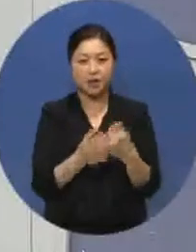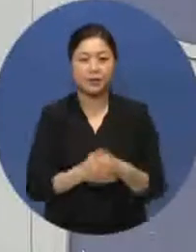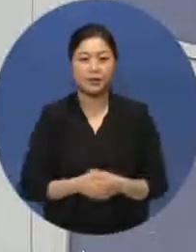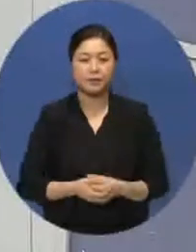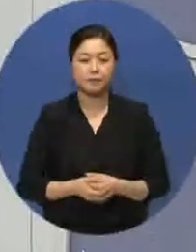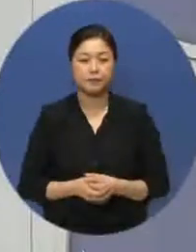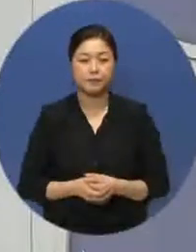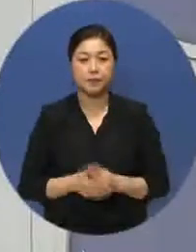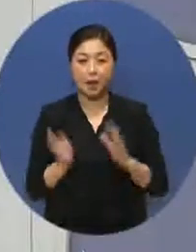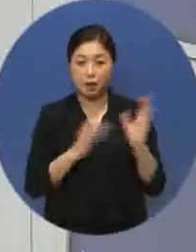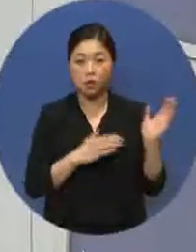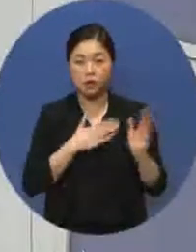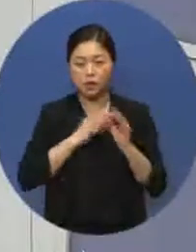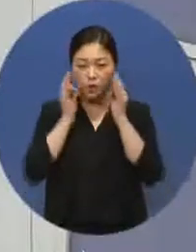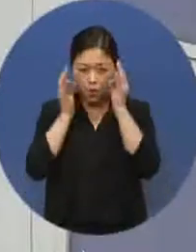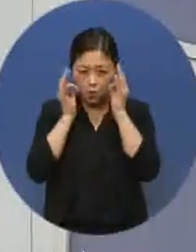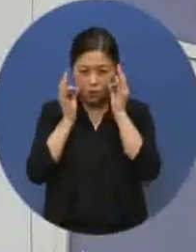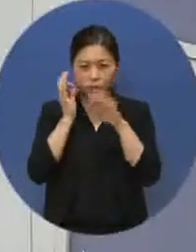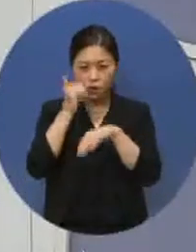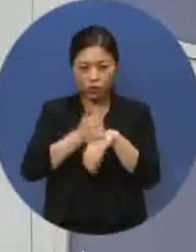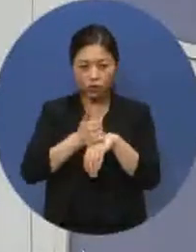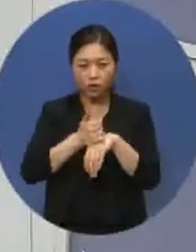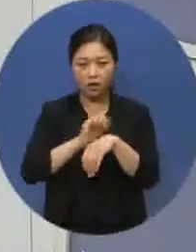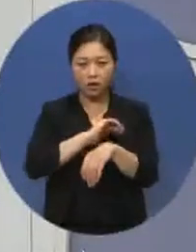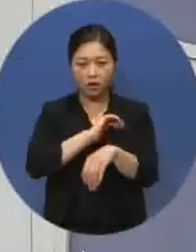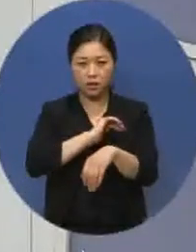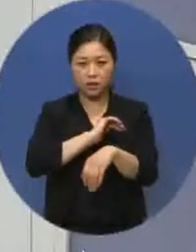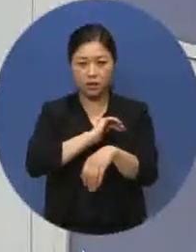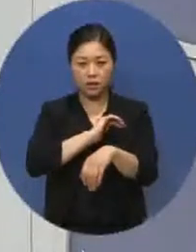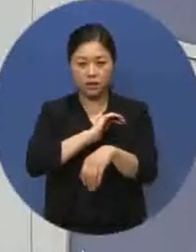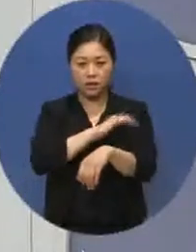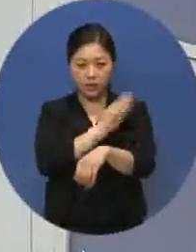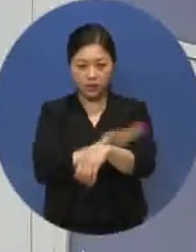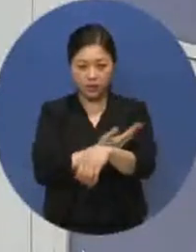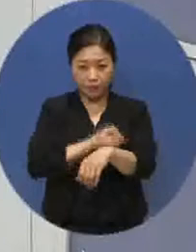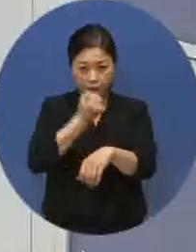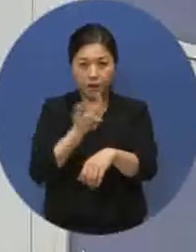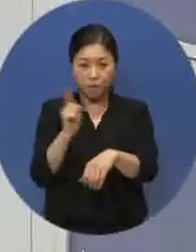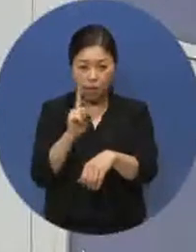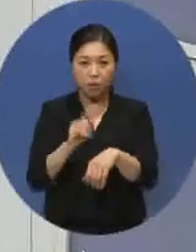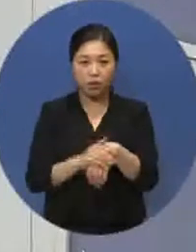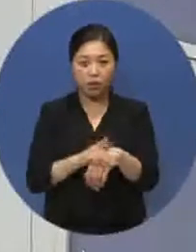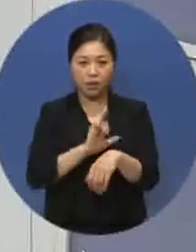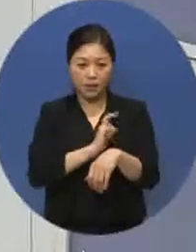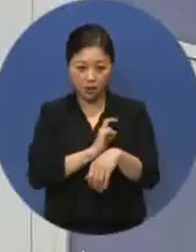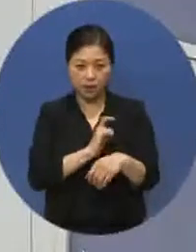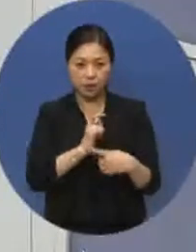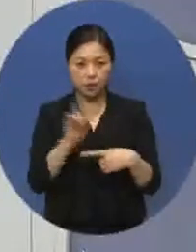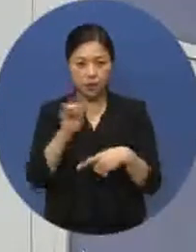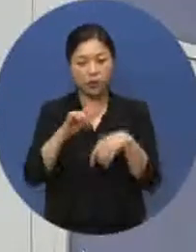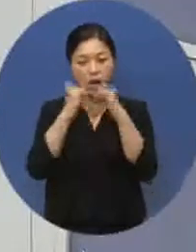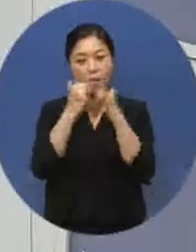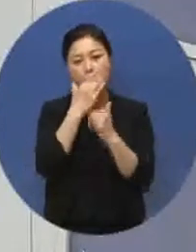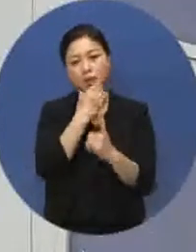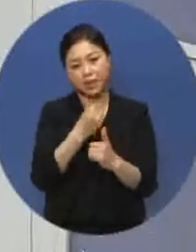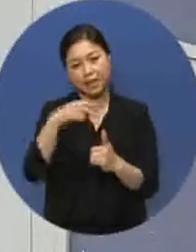생각하는데 그거 말고 제가 노력을 해서 딴 자격증으로는 사회복지사 자격증이 있습니다. 그래요? 네, 제가 이제 변호사 활동을